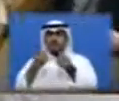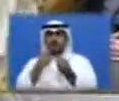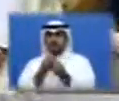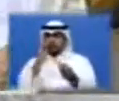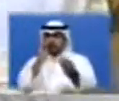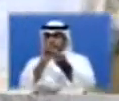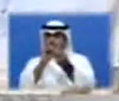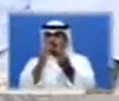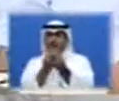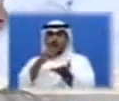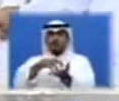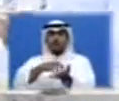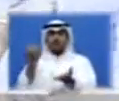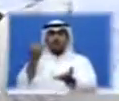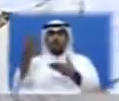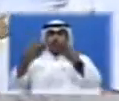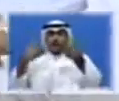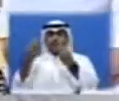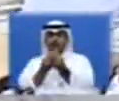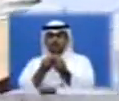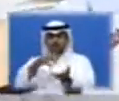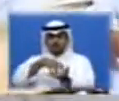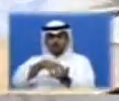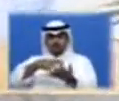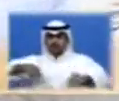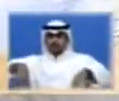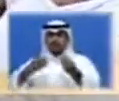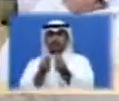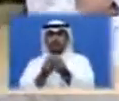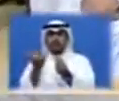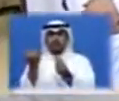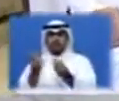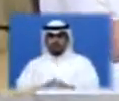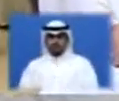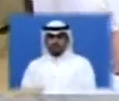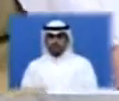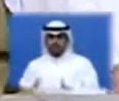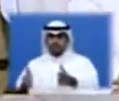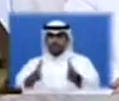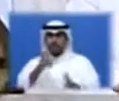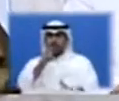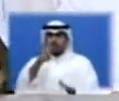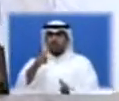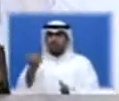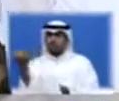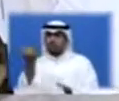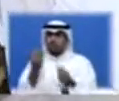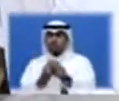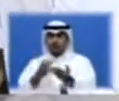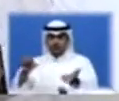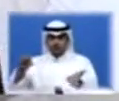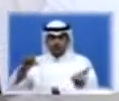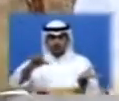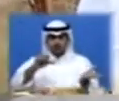التعاون والترابط وتوطيد العلاقات بين دول المنطقة. وأشار سموه إلى أن تبادل الزيارات بين الوفود